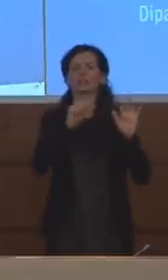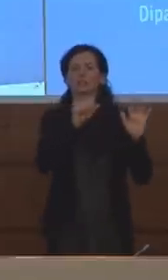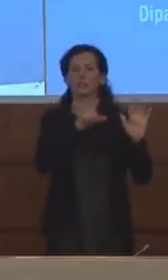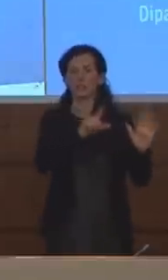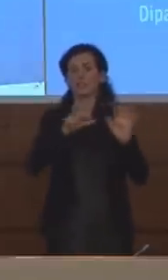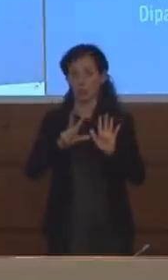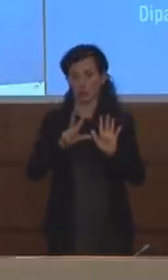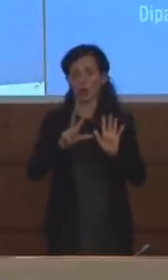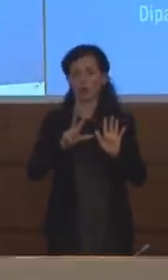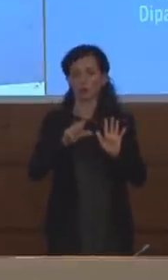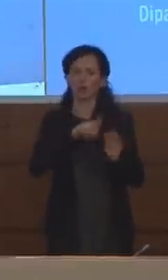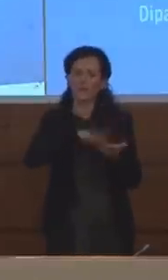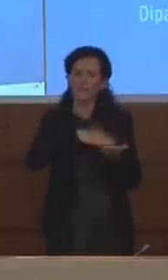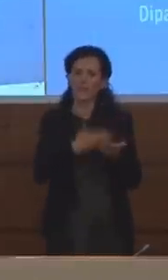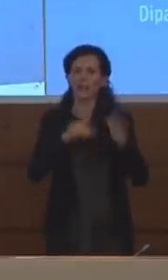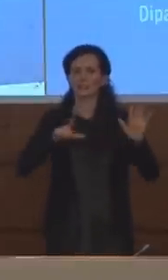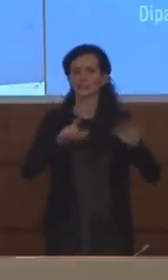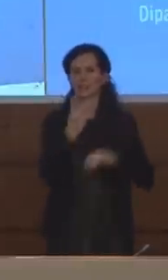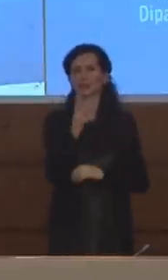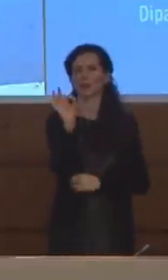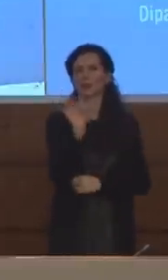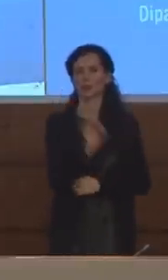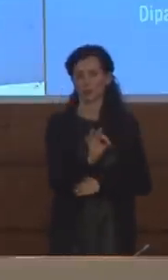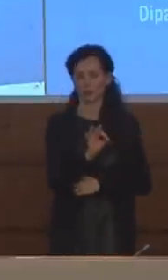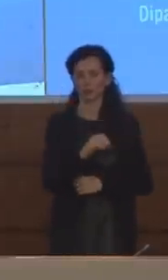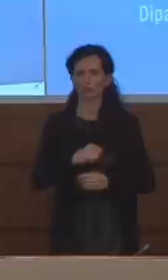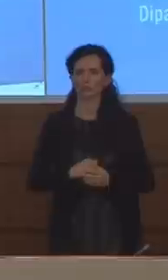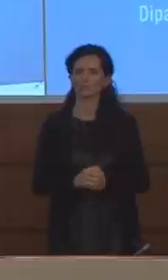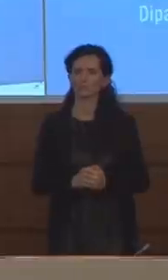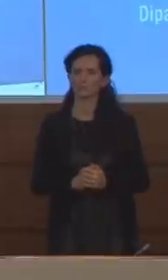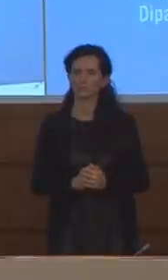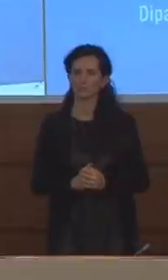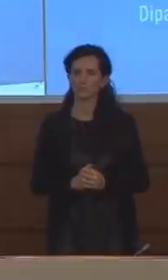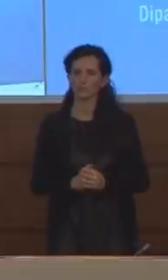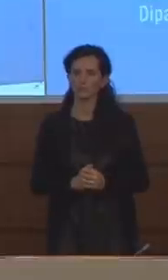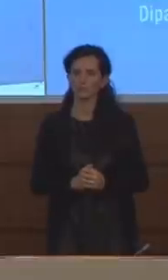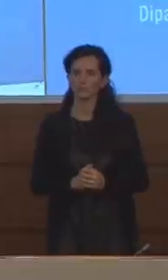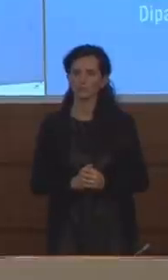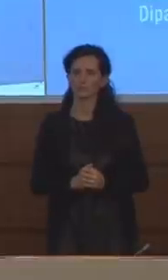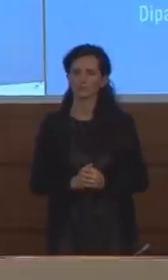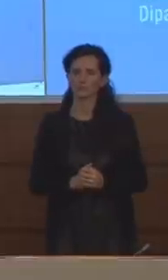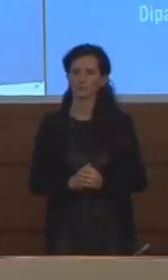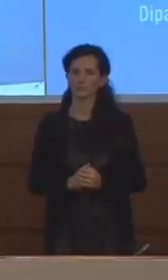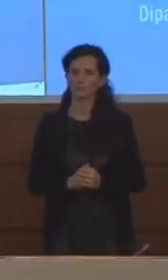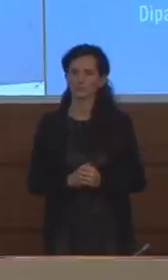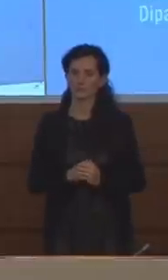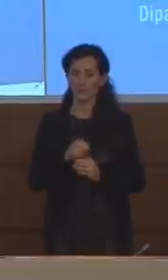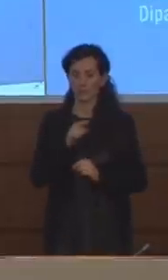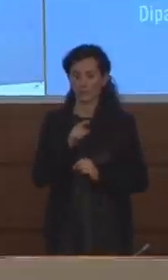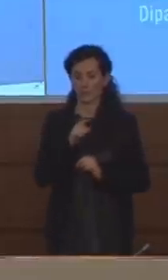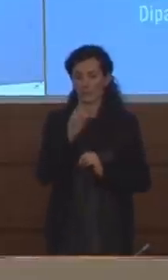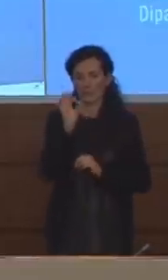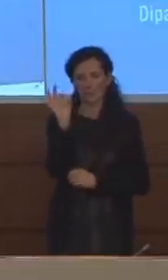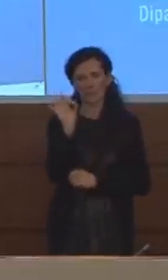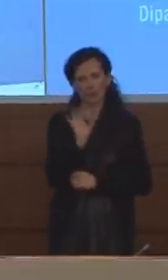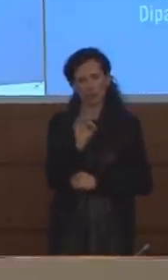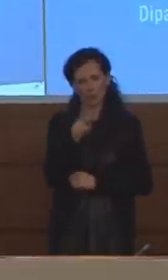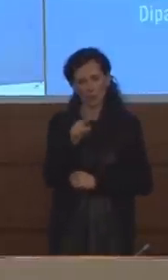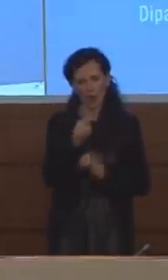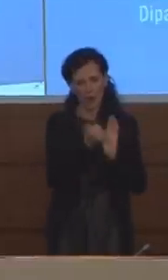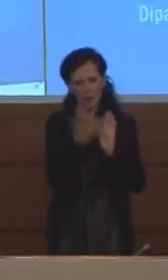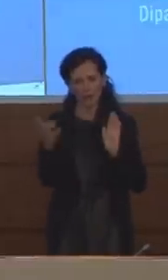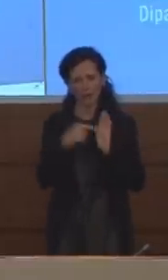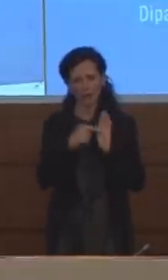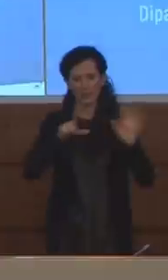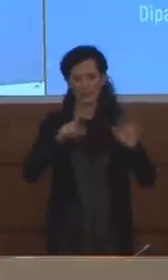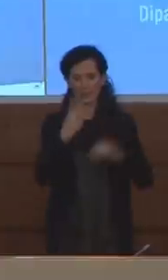il 72 per cento del totale per quanto riguarda in termini percentuali il dato è il